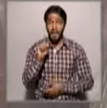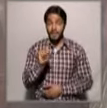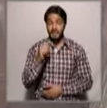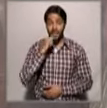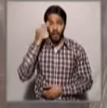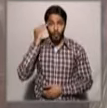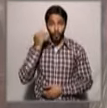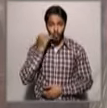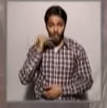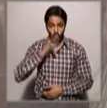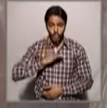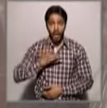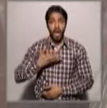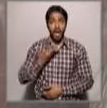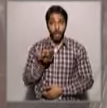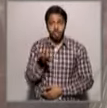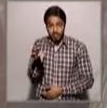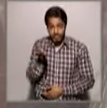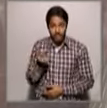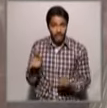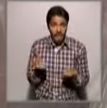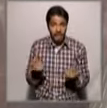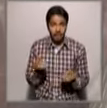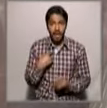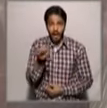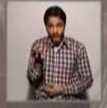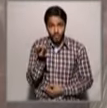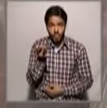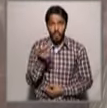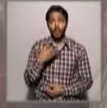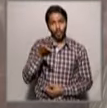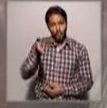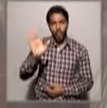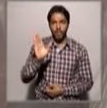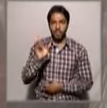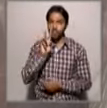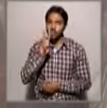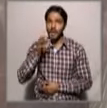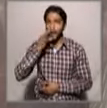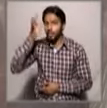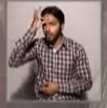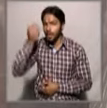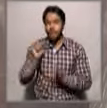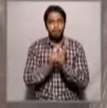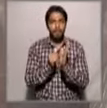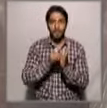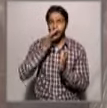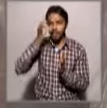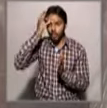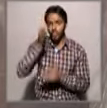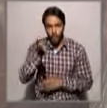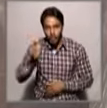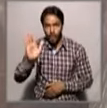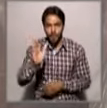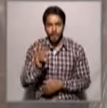يقول أريد الارتباط، خلاص عليه أن يذهب للبيت. تمام، يعني إذا كانت المقدمات بلا شك خاطئة، ولكن لعل النتائج